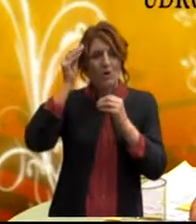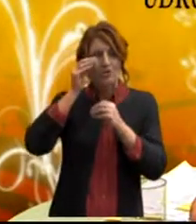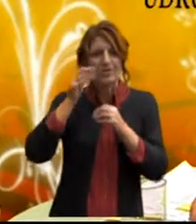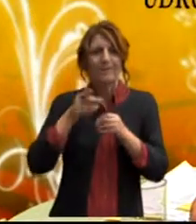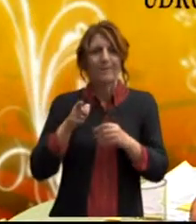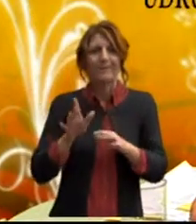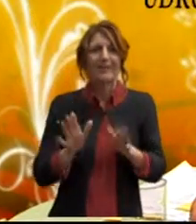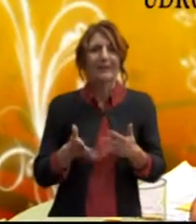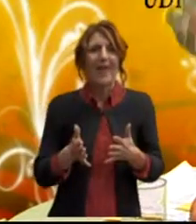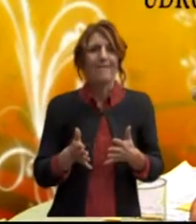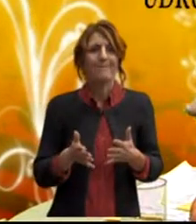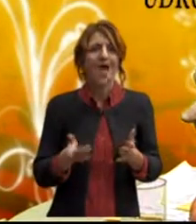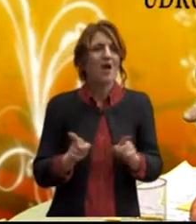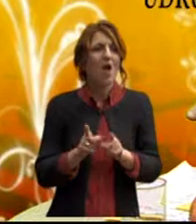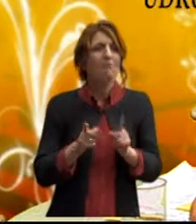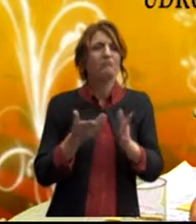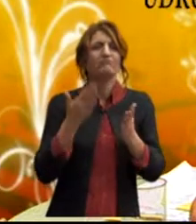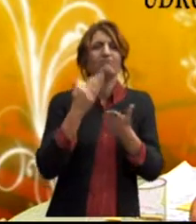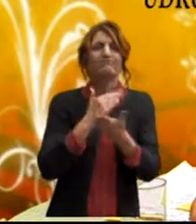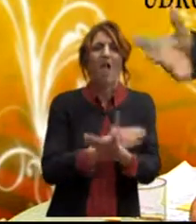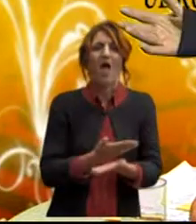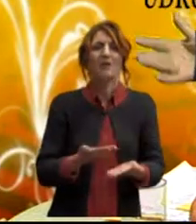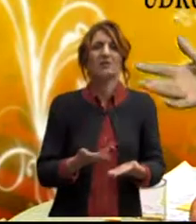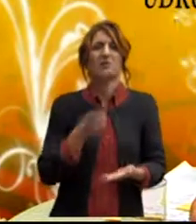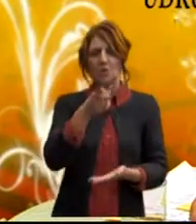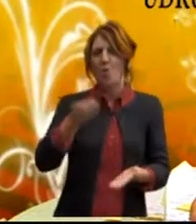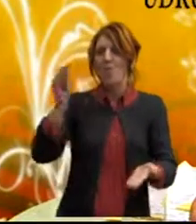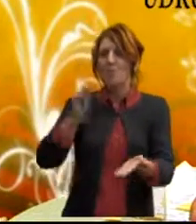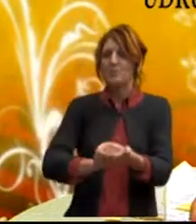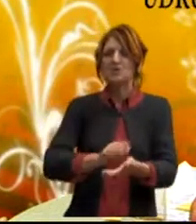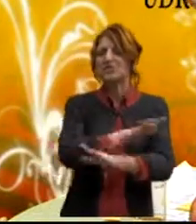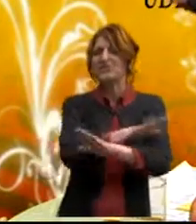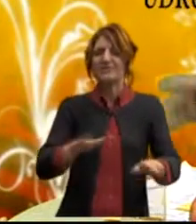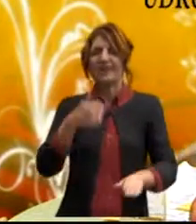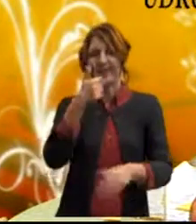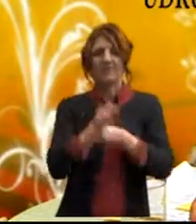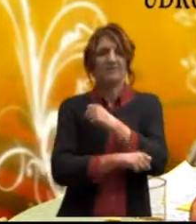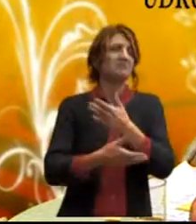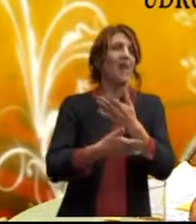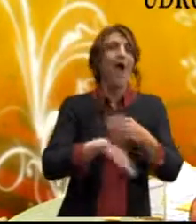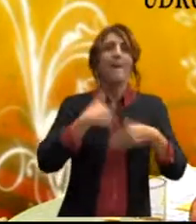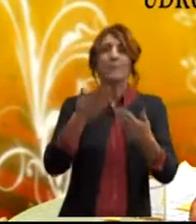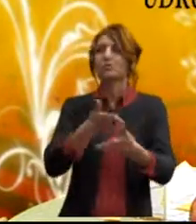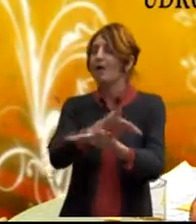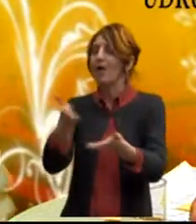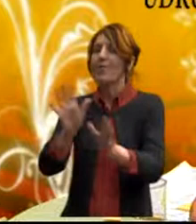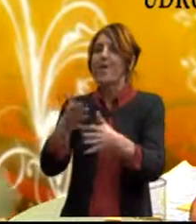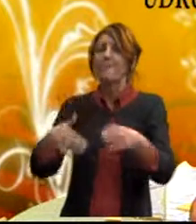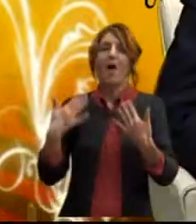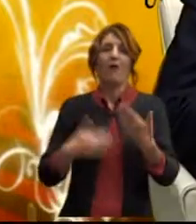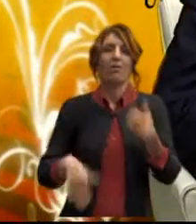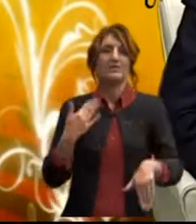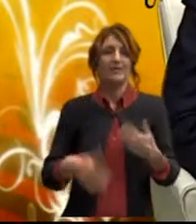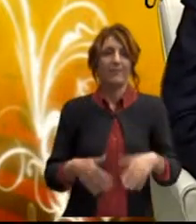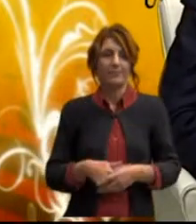nema jedne strategije u obrazovanju. Upišu svi jedno, pa poslije su svi nezaposleni. Točno, to ono što nama fali